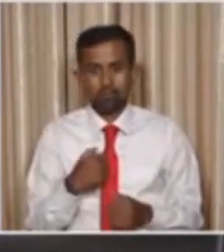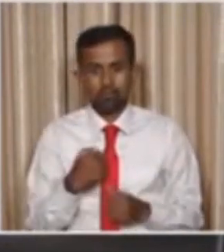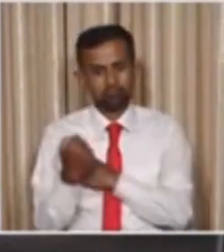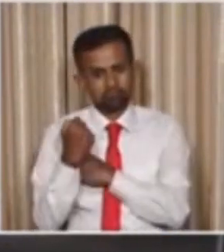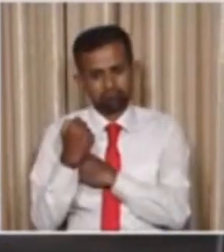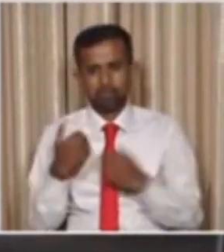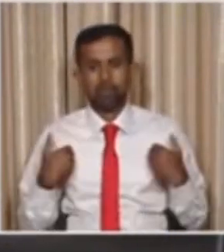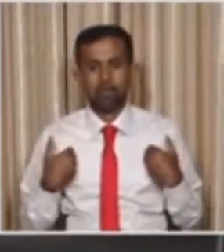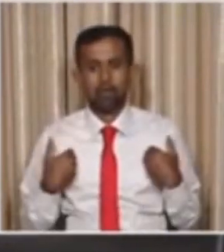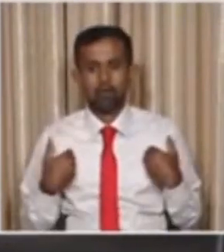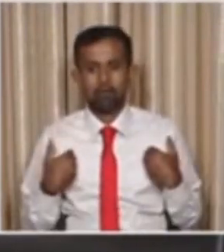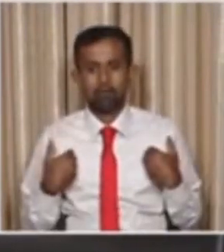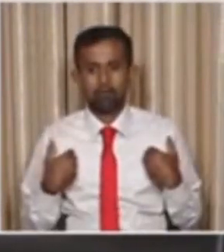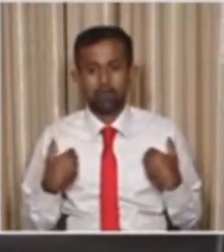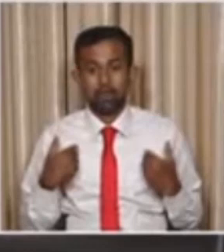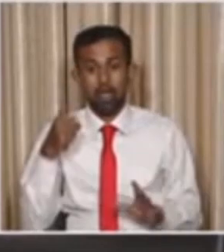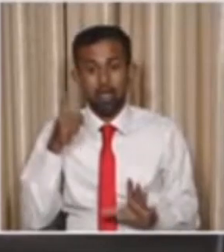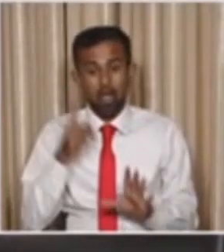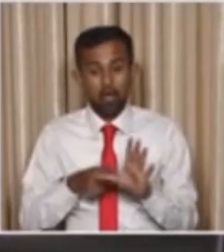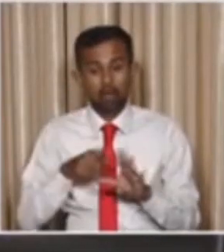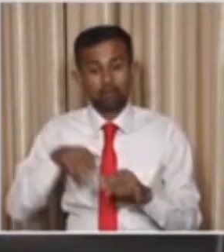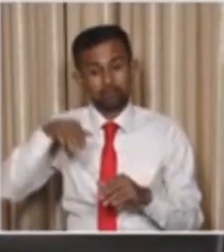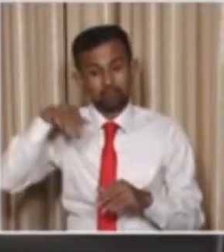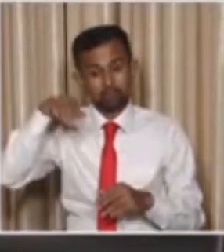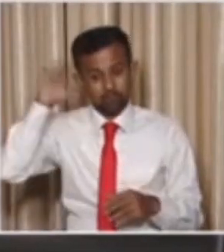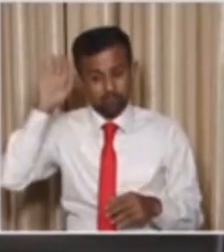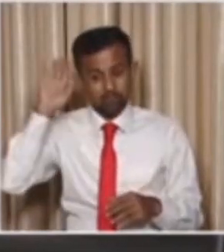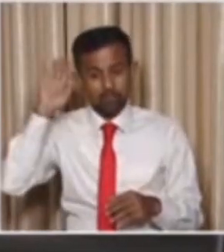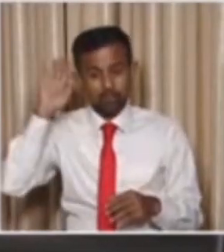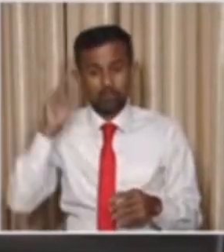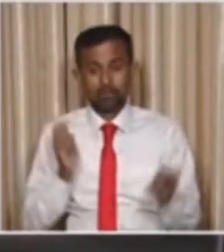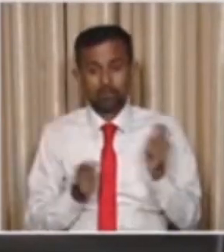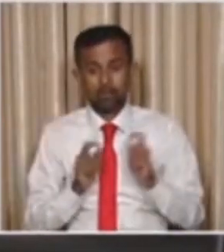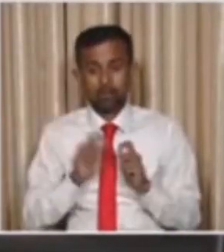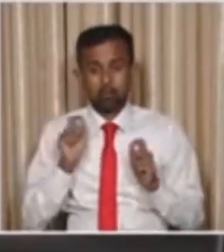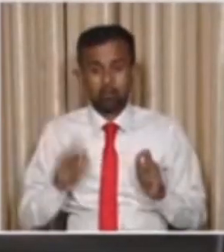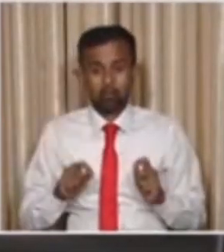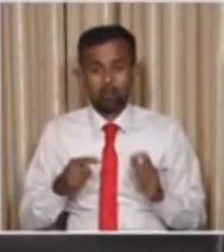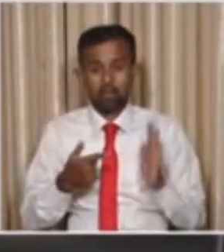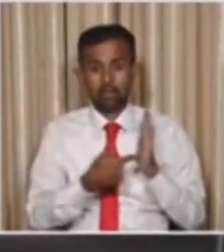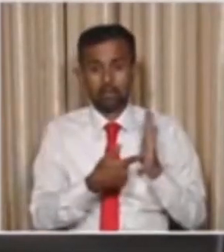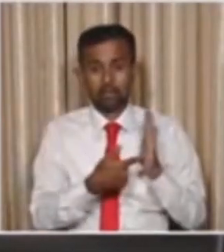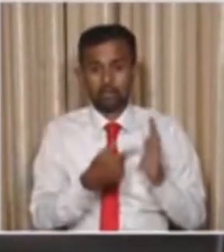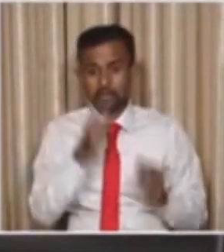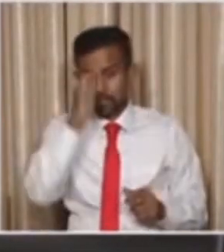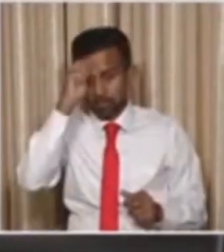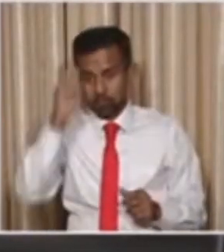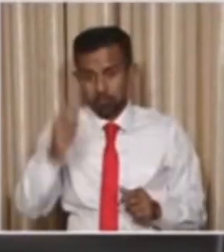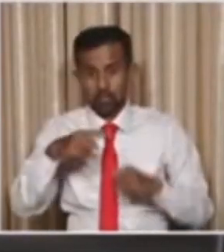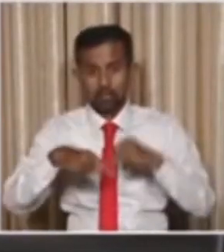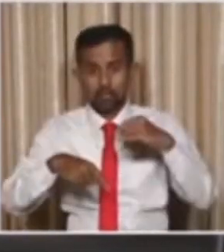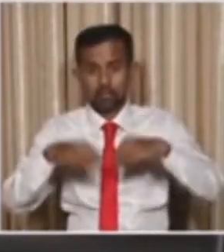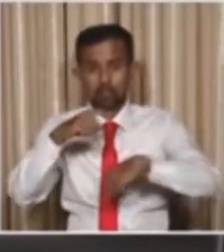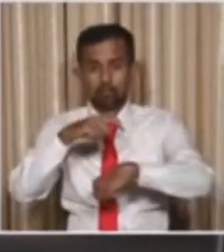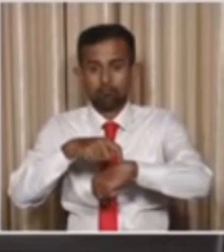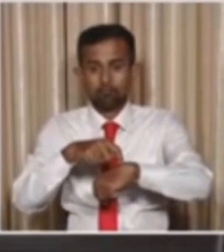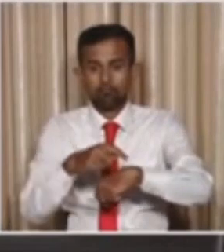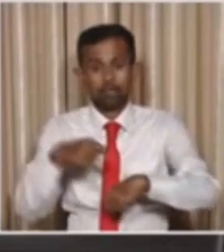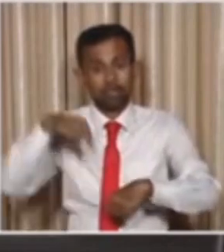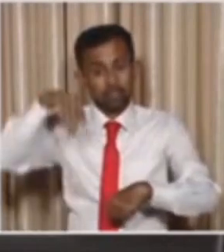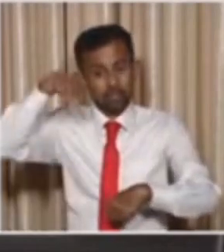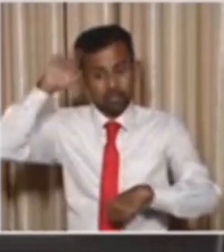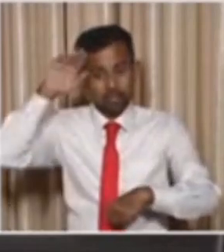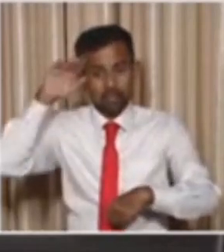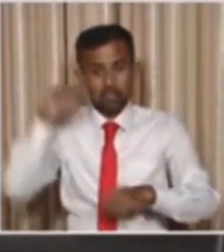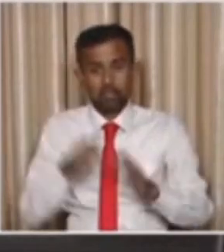नमक मीट अवृद्ध गन्ना क्रिकेट बोर्ड के तिलंग सुमति महाल महत्व चंदील यदा